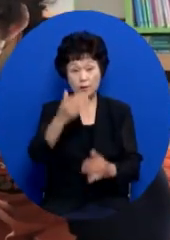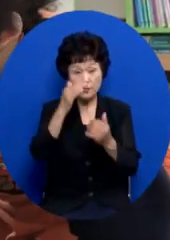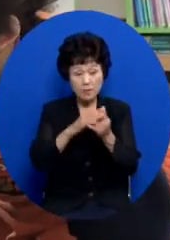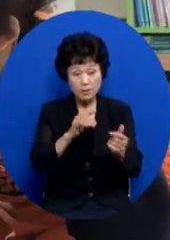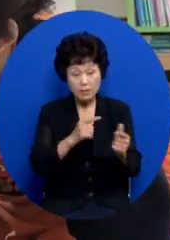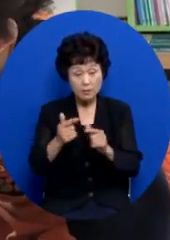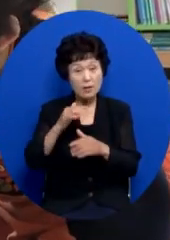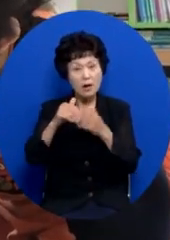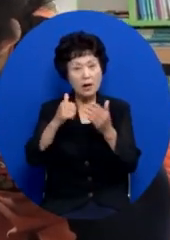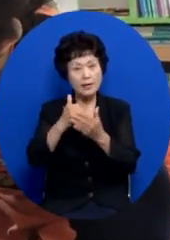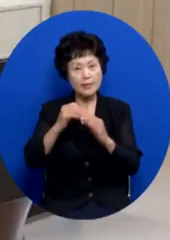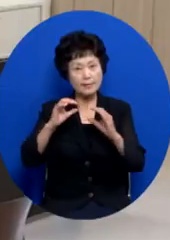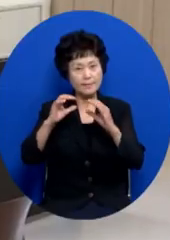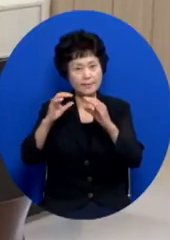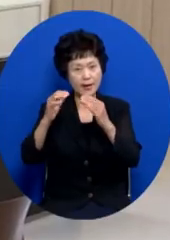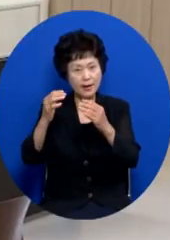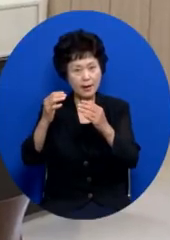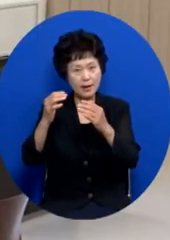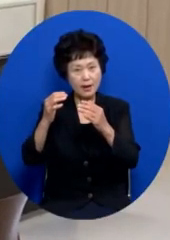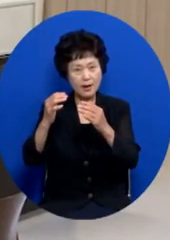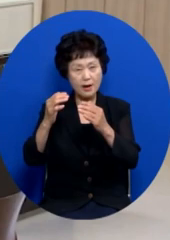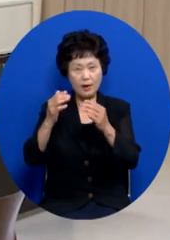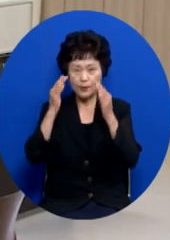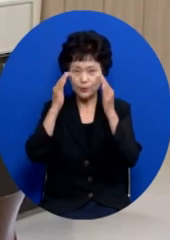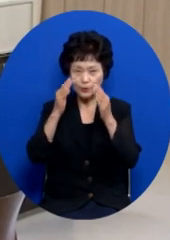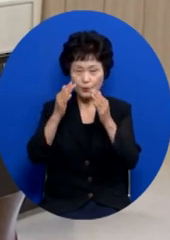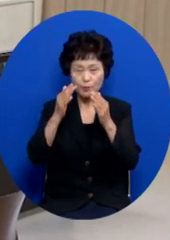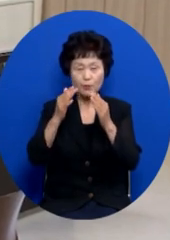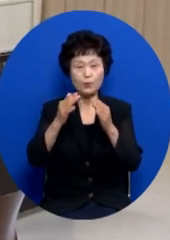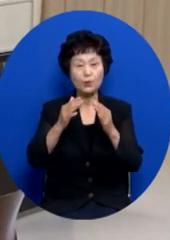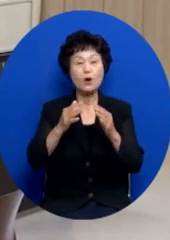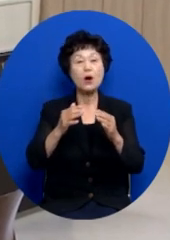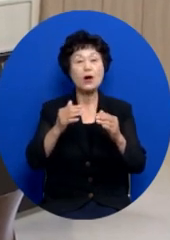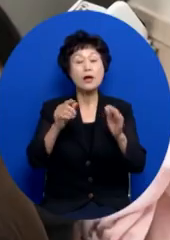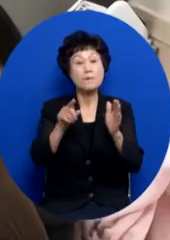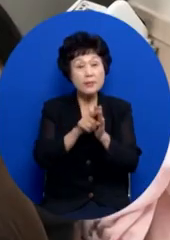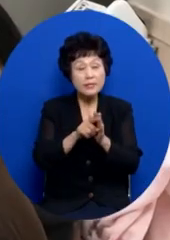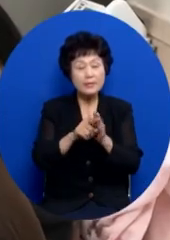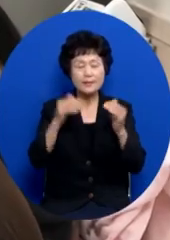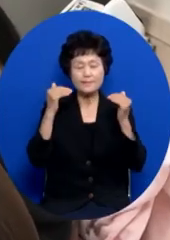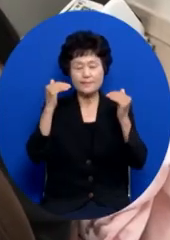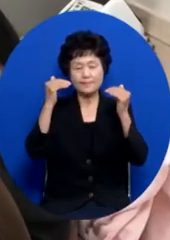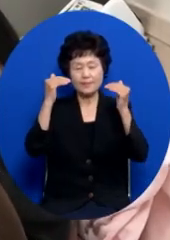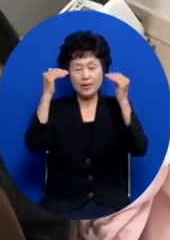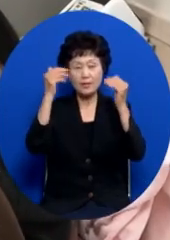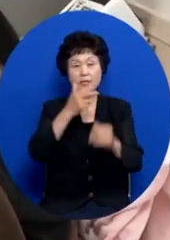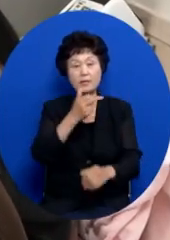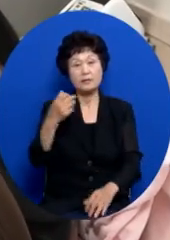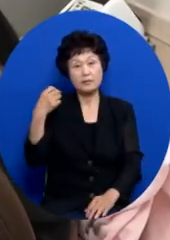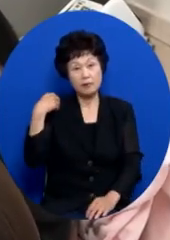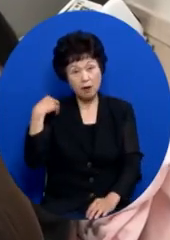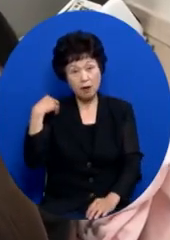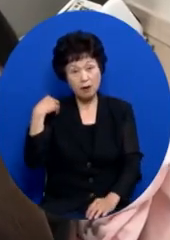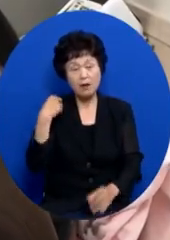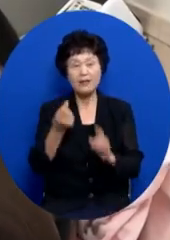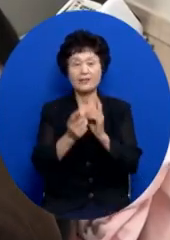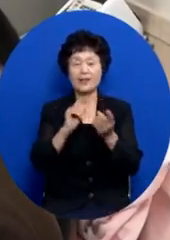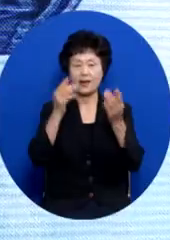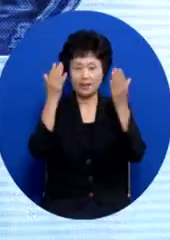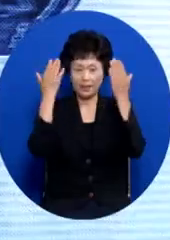다음 세대가 하나님 나라 관점으로 세상을 바라보며 바른 신앙인으로 성장하는데 큰 역할을 감당해야 할 기독대한